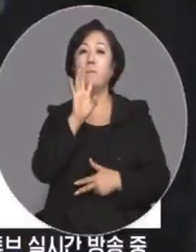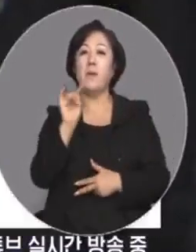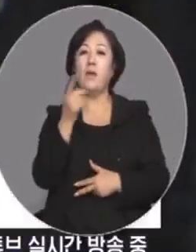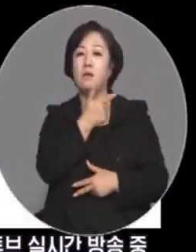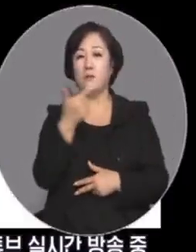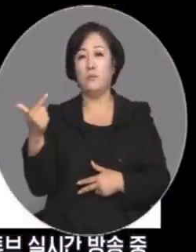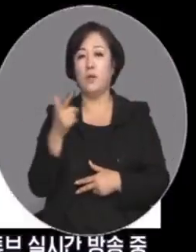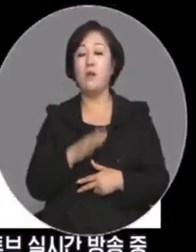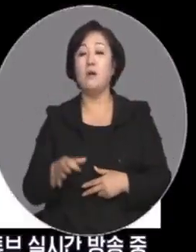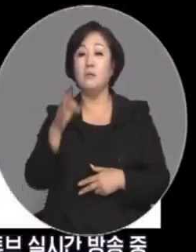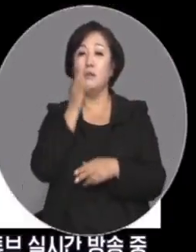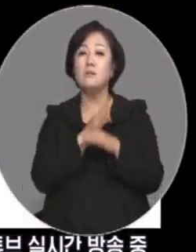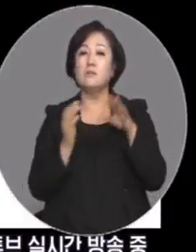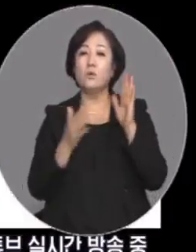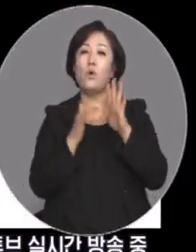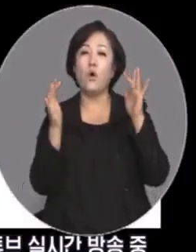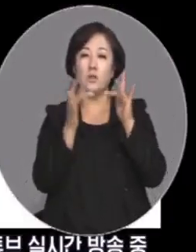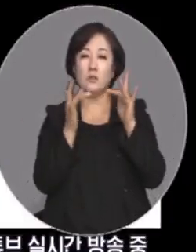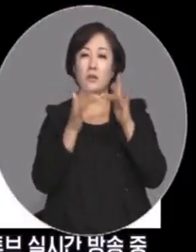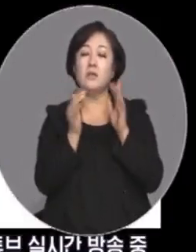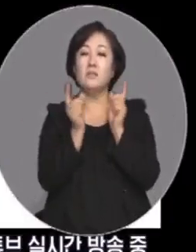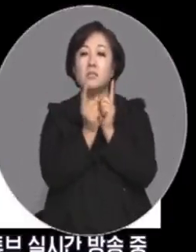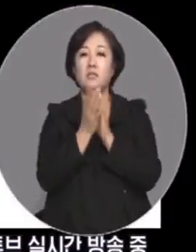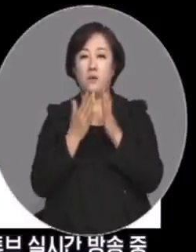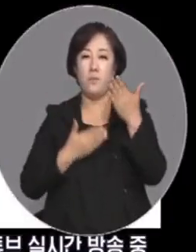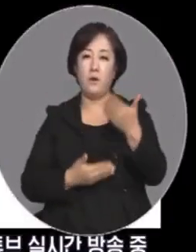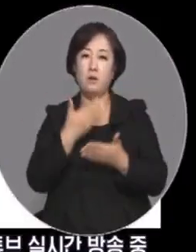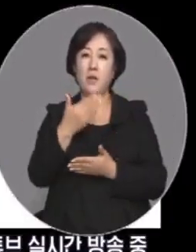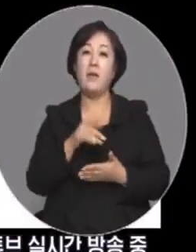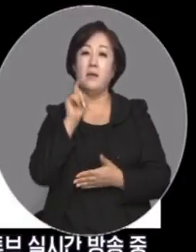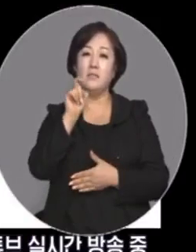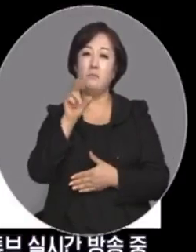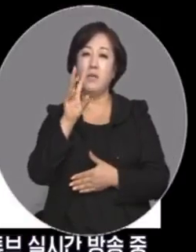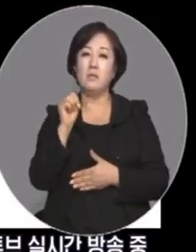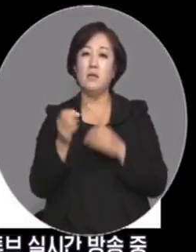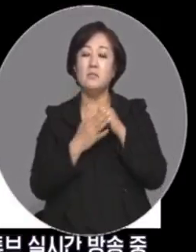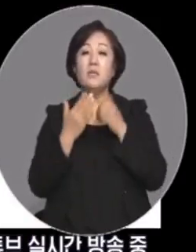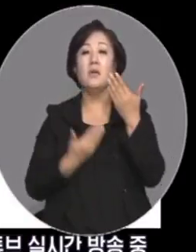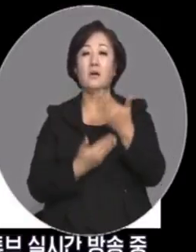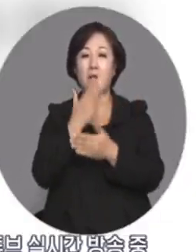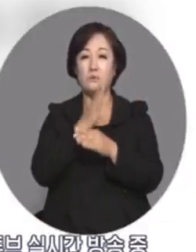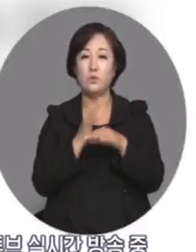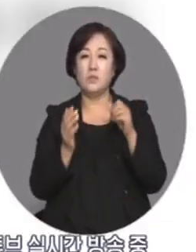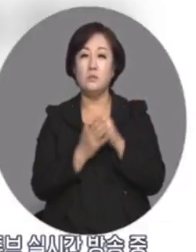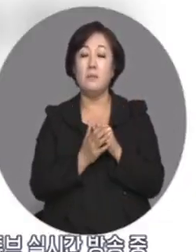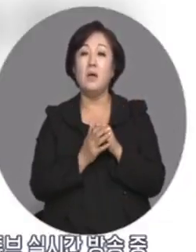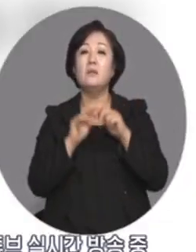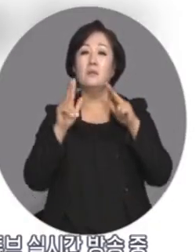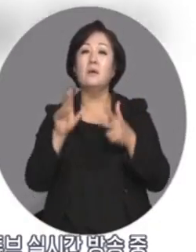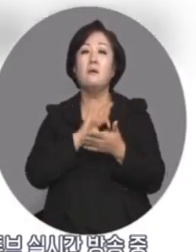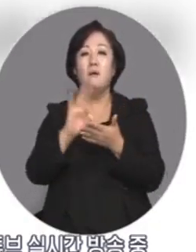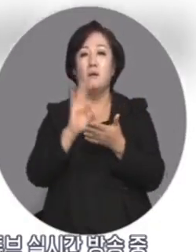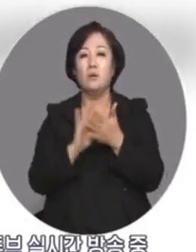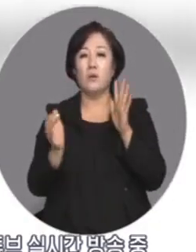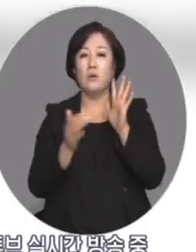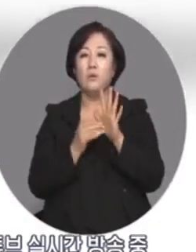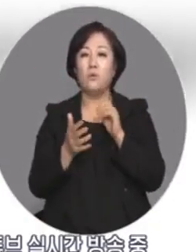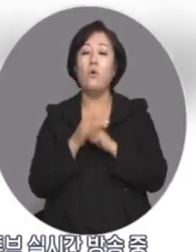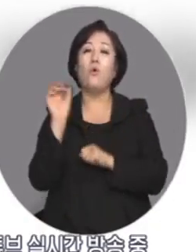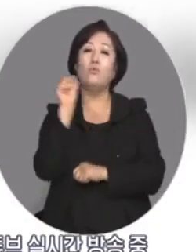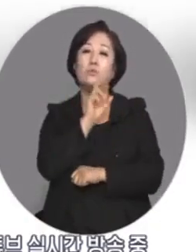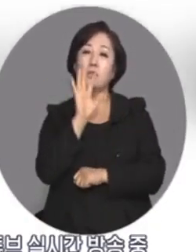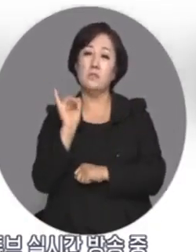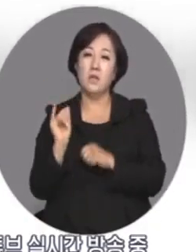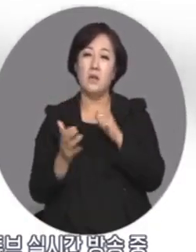뛰었습니다. 온라인 개인 직거래 장터에는 최고 10만 원까지 거래되고 있지만 당장 생계를 이어가야 할 화물운송